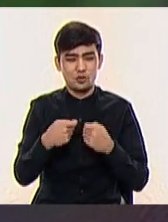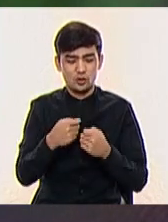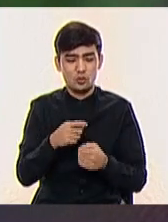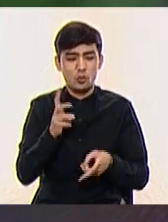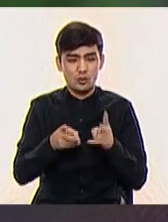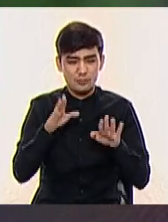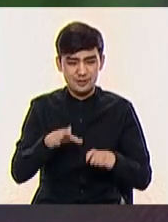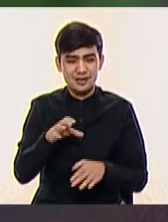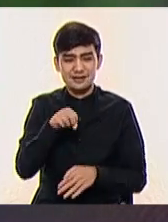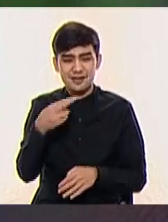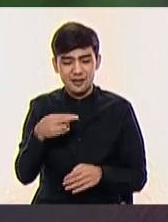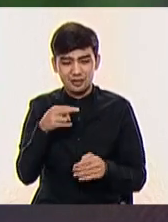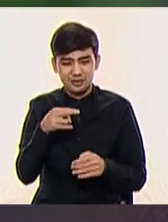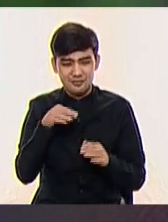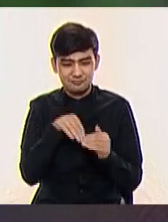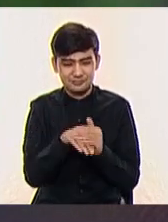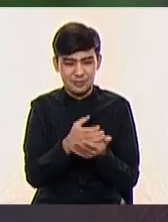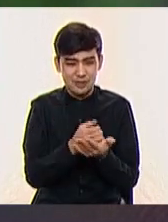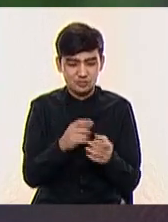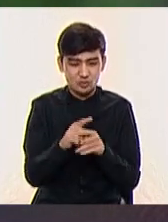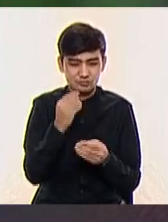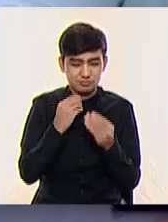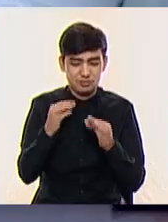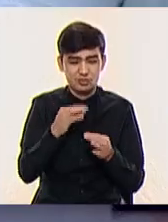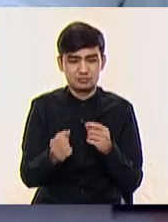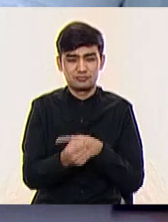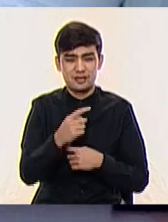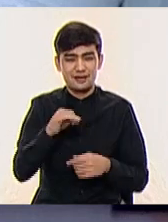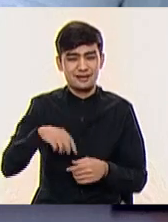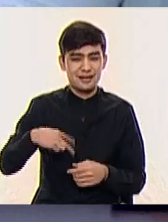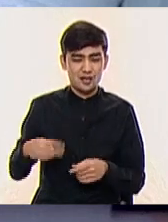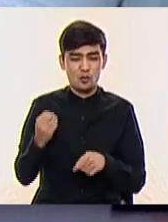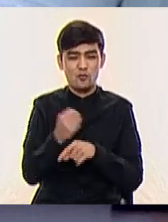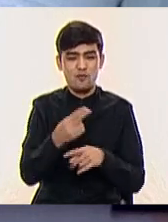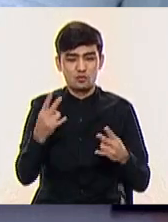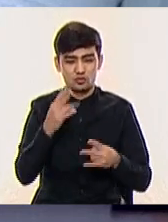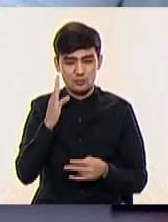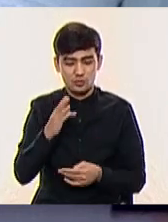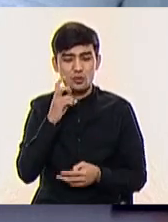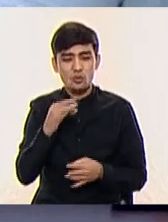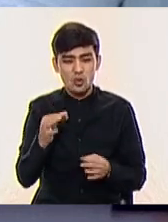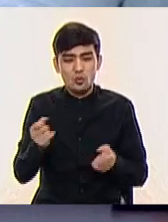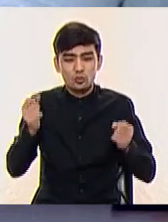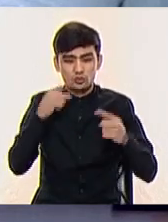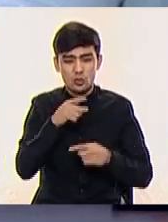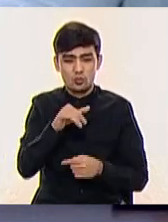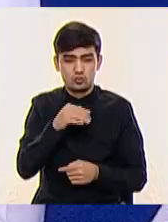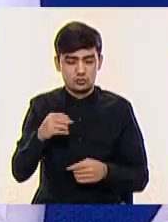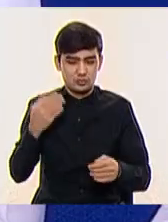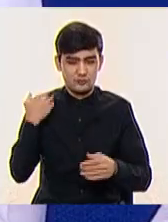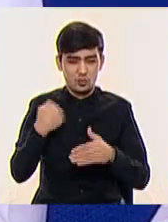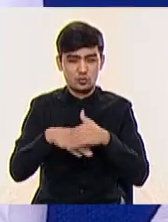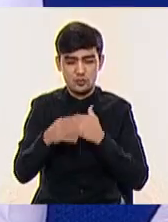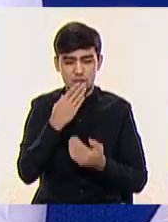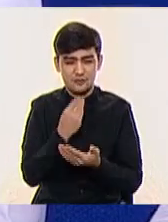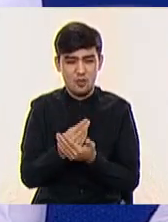продуктов питания министерства труда и соцзащиты потребовали уволить директора интерната вот только выяснилось что он уже ушел по собственному